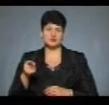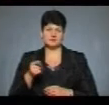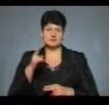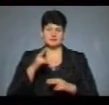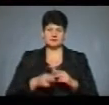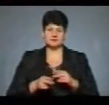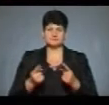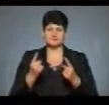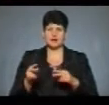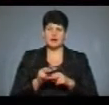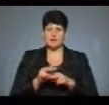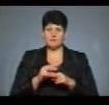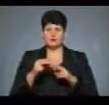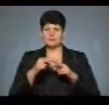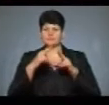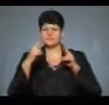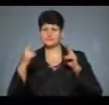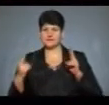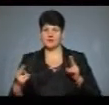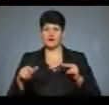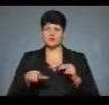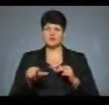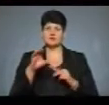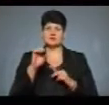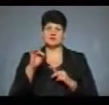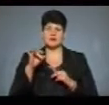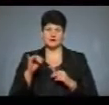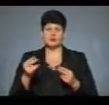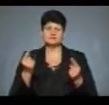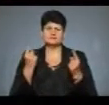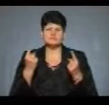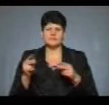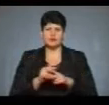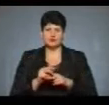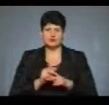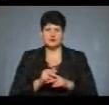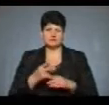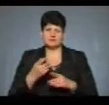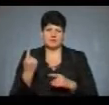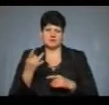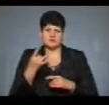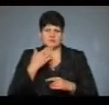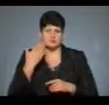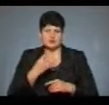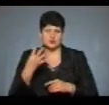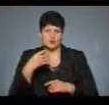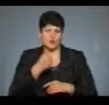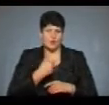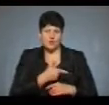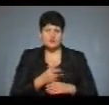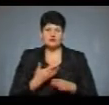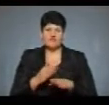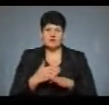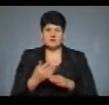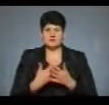капітальний ремонт підвісного моста через річку Серед. Його капітально ремонтують вперше за останні 40 років. Для цього з міського бюджету виділили